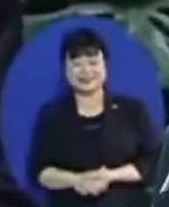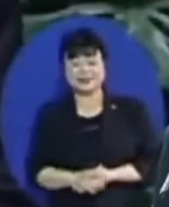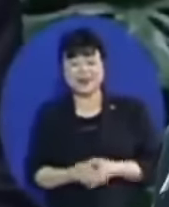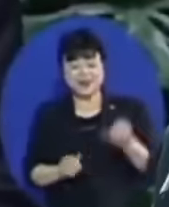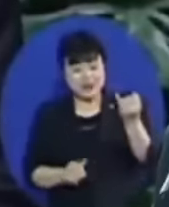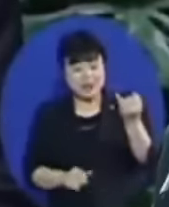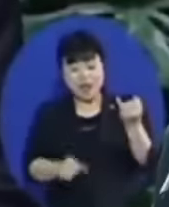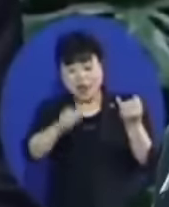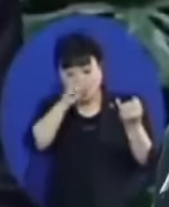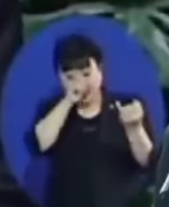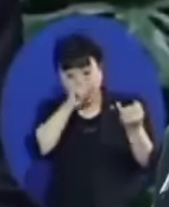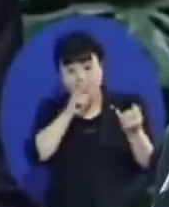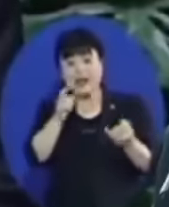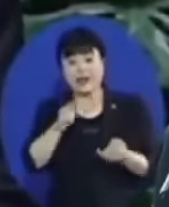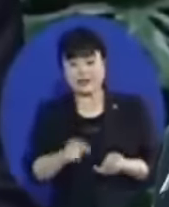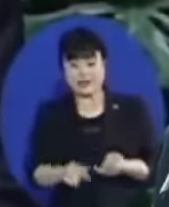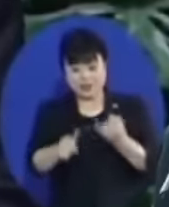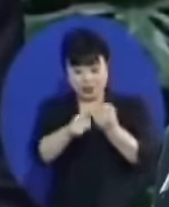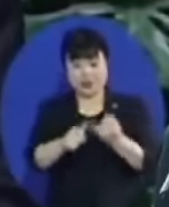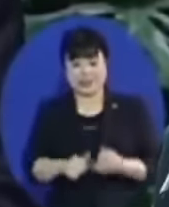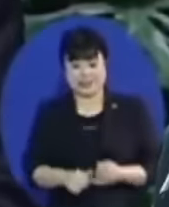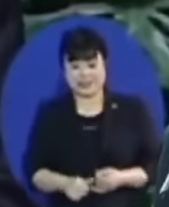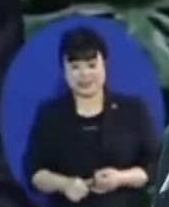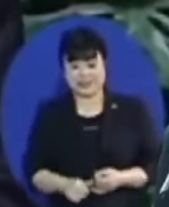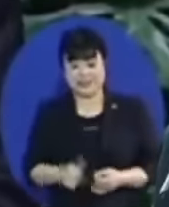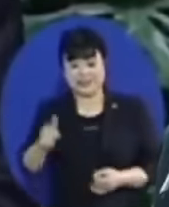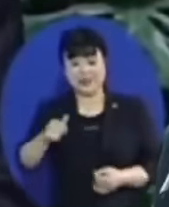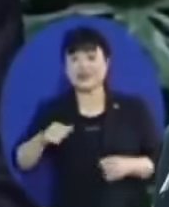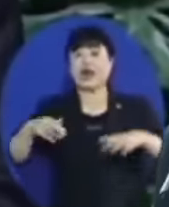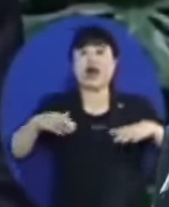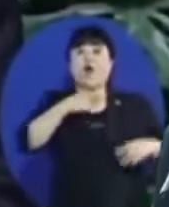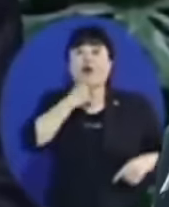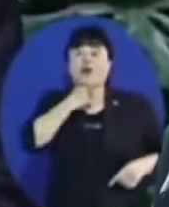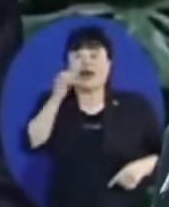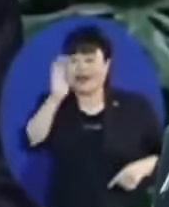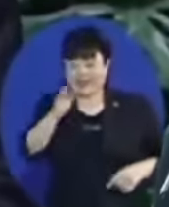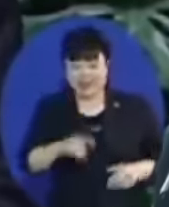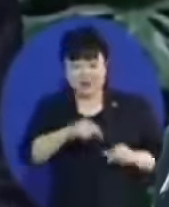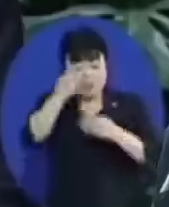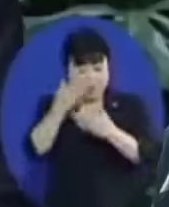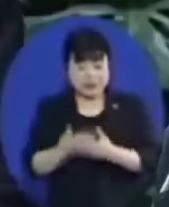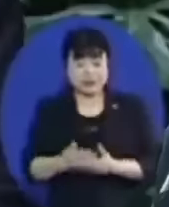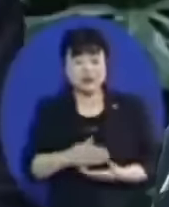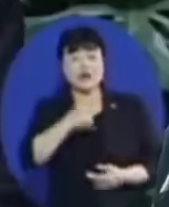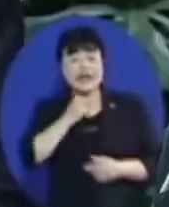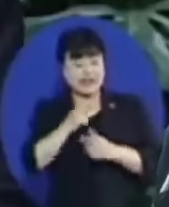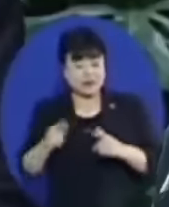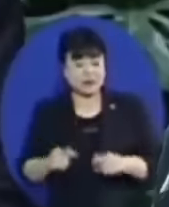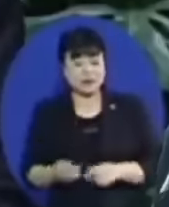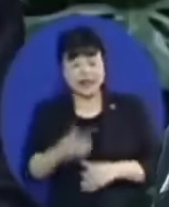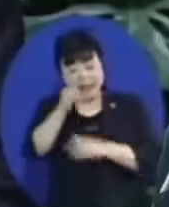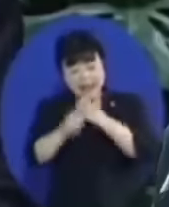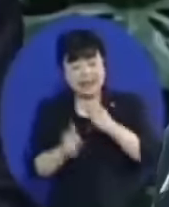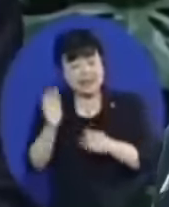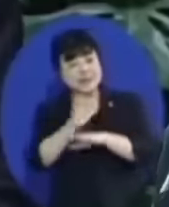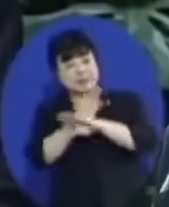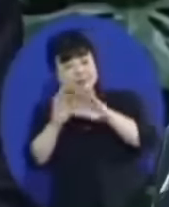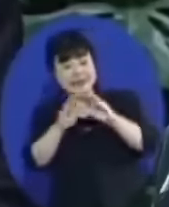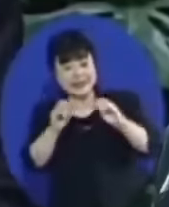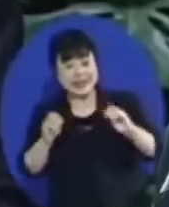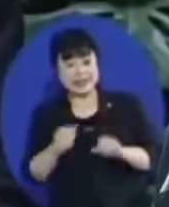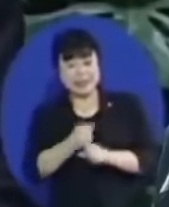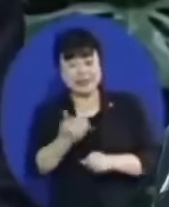부인이 인정을 해야 되겠습니다. 여러분, 우리가 구원받은 것도 우리 힘으로 된 것이 아닙니다. 만세 전에 하늘과 땅이 생기기